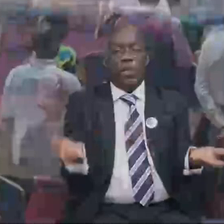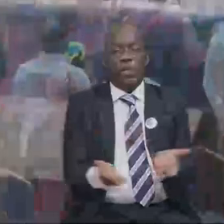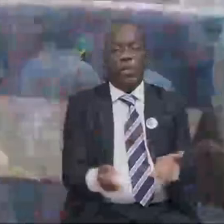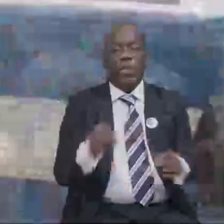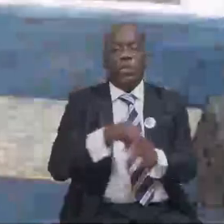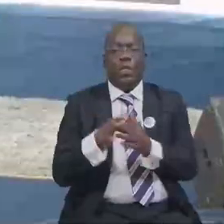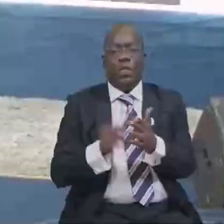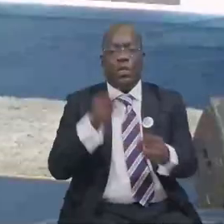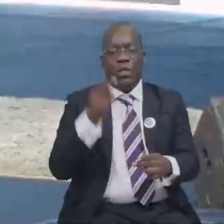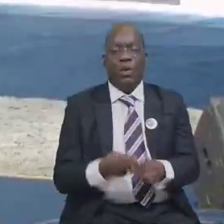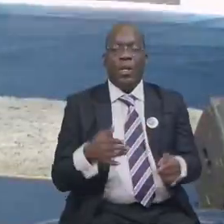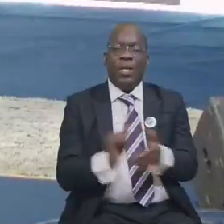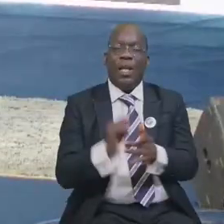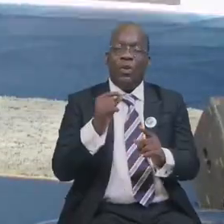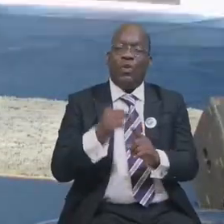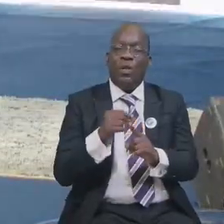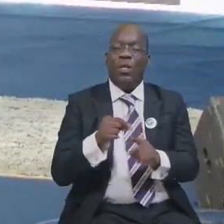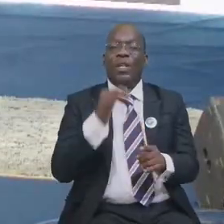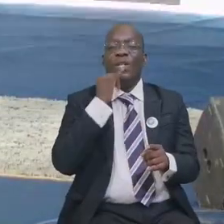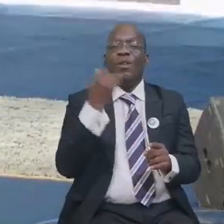Ça, c'est pour votre église locale. Hein?